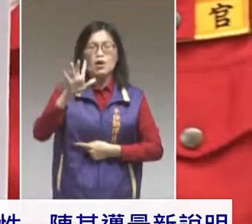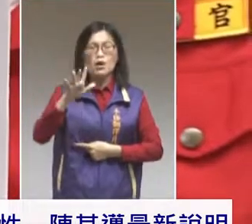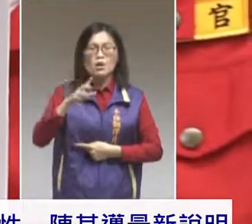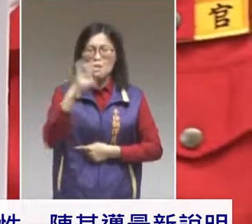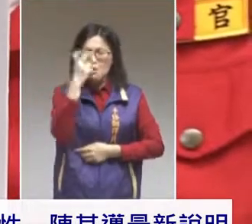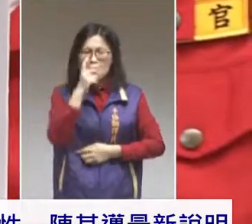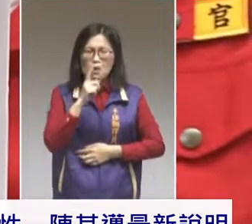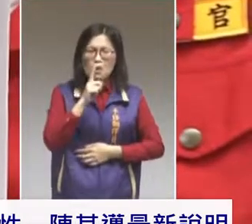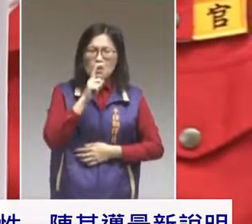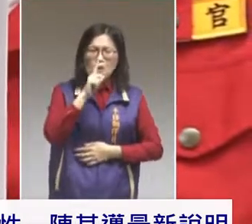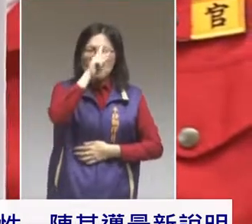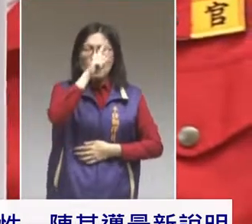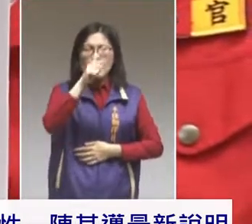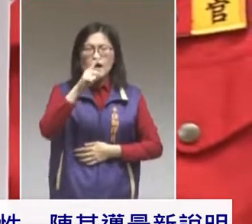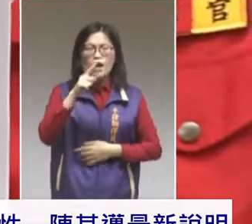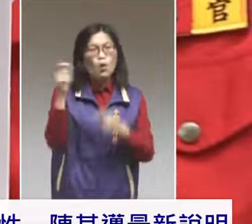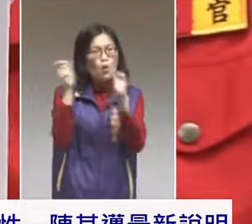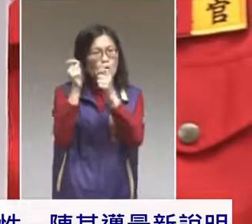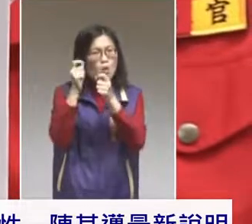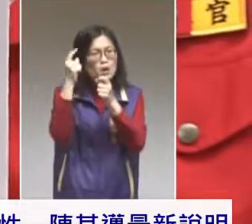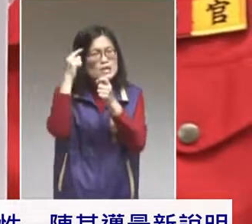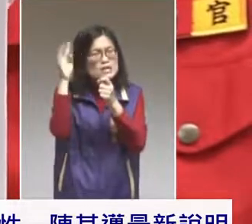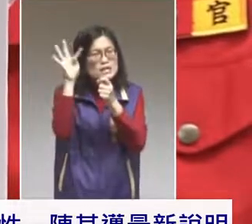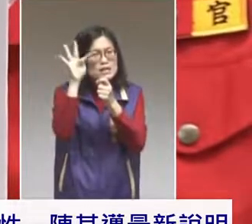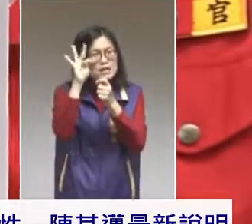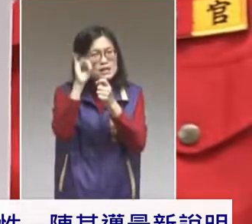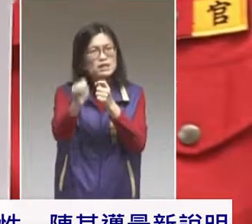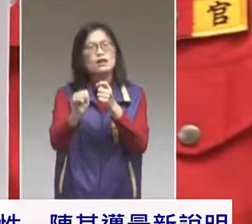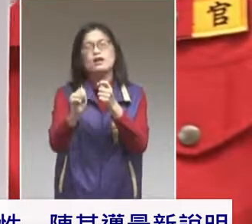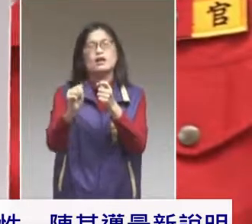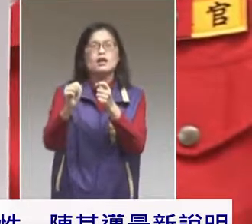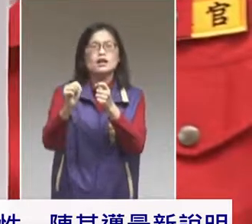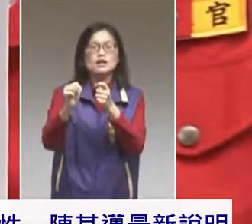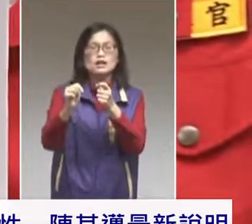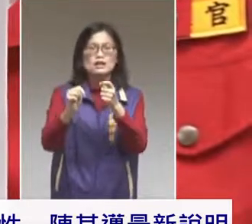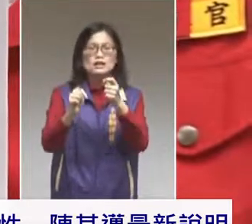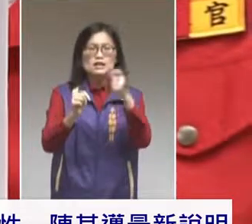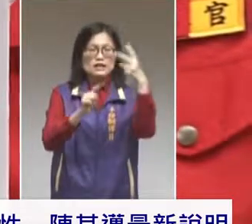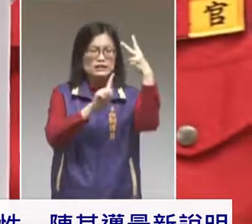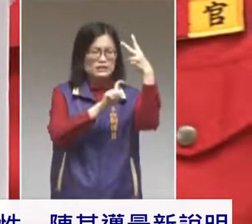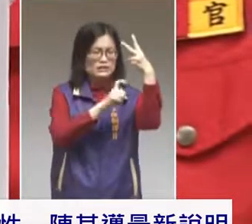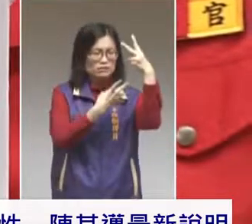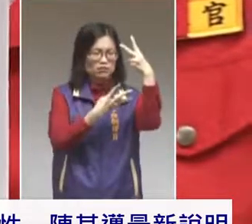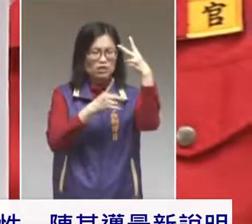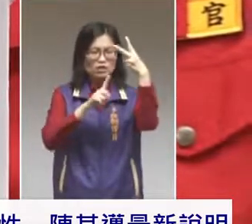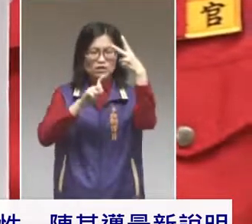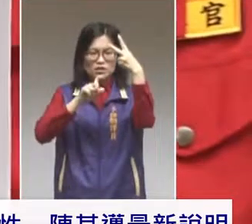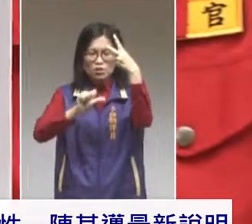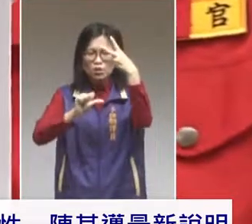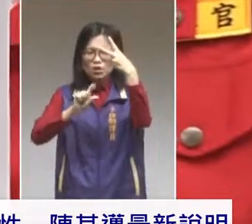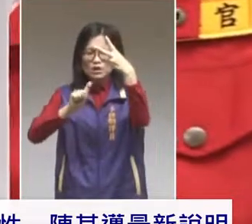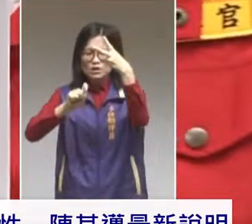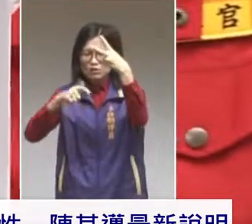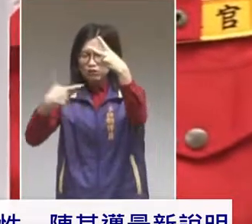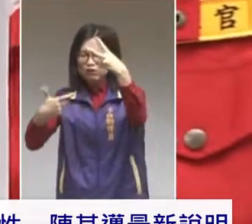的筛检的量能。到目前为止在这几天从